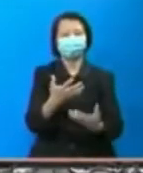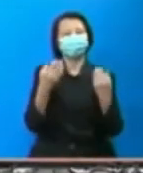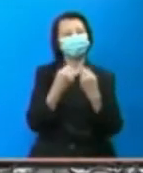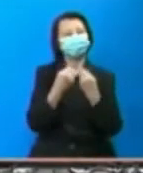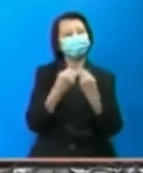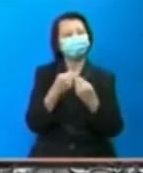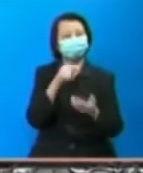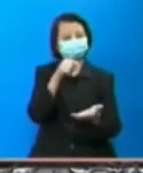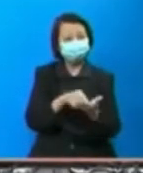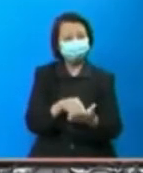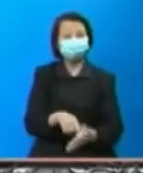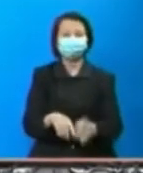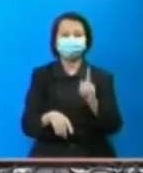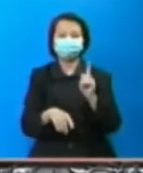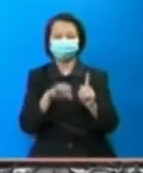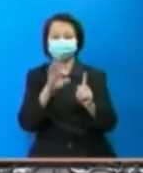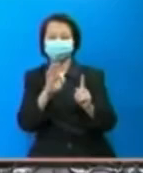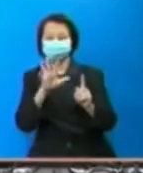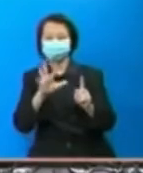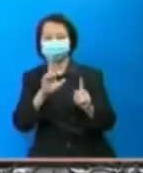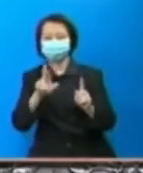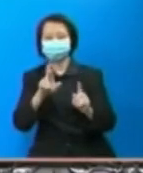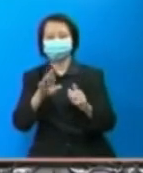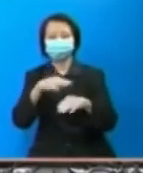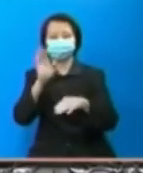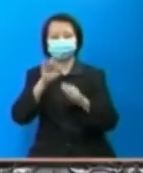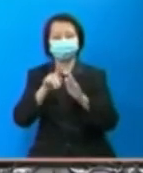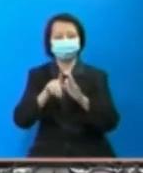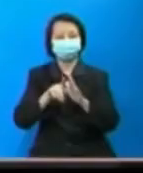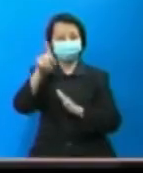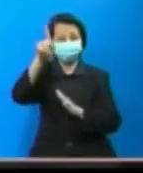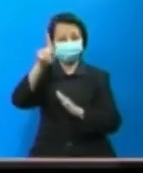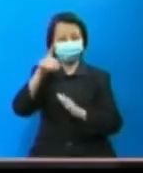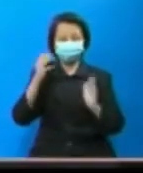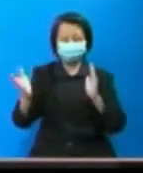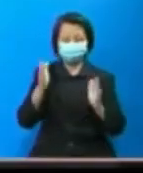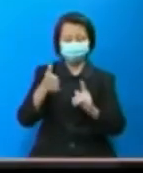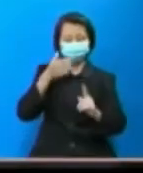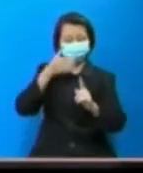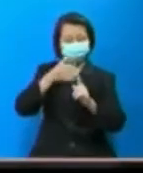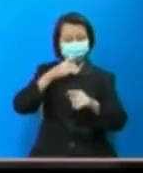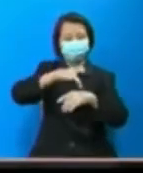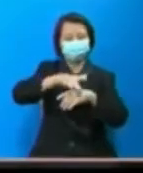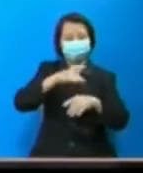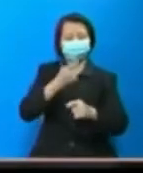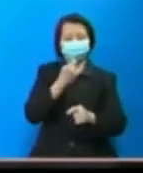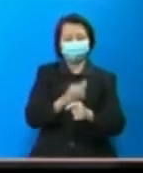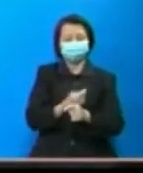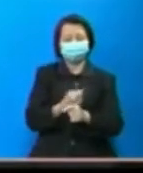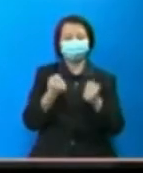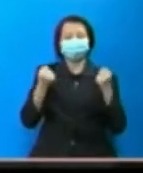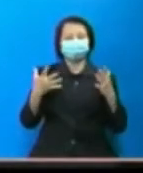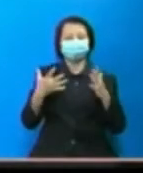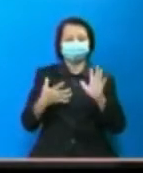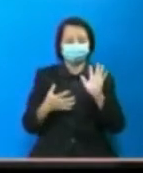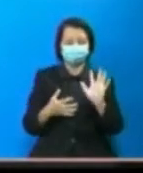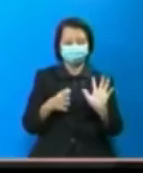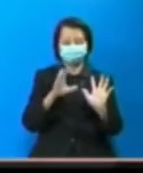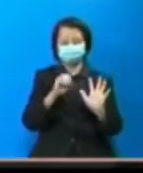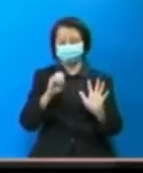adalah 195.000 lebih tinggi berbanding sasaran awal yang ditetapkan yaitu sebanyak